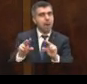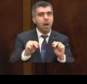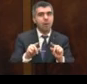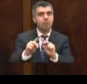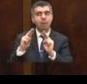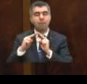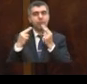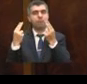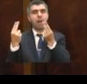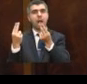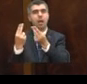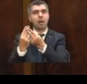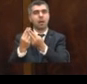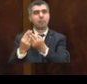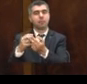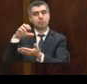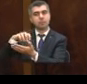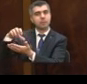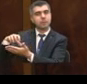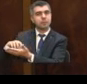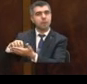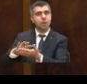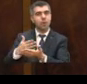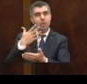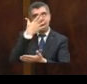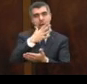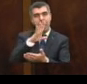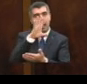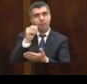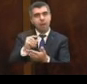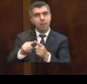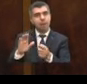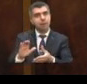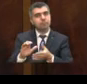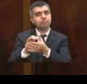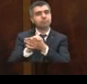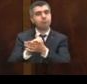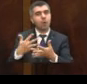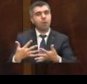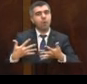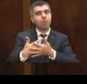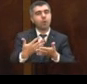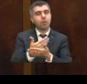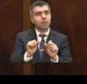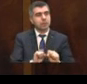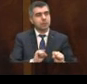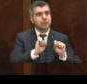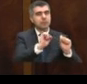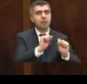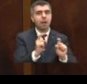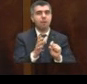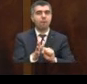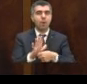الدولية للعديد من البلدان الإفريقية الصديقة والشقيقة للتصدي لجائحة كورونا والتخفيف من